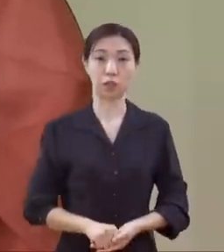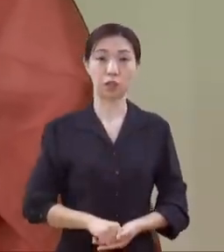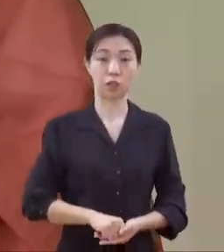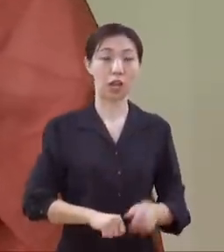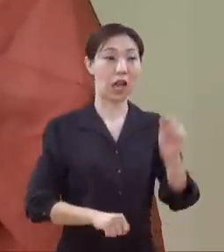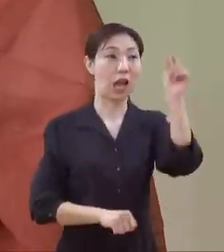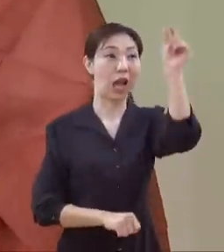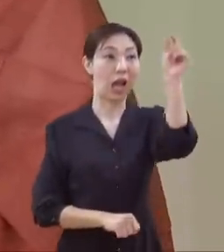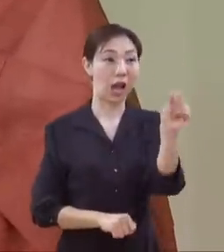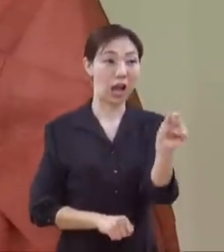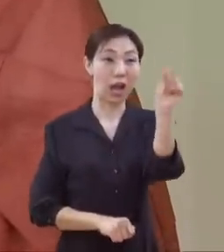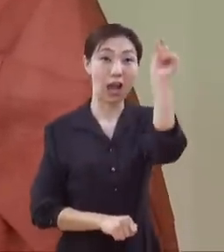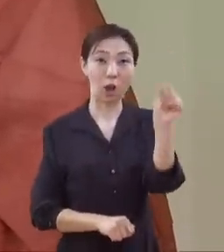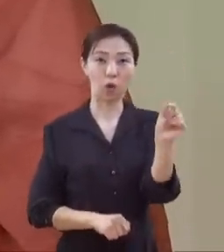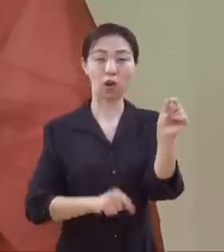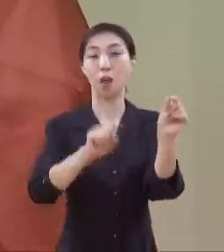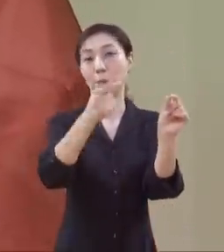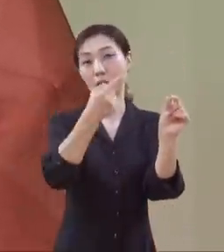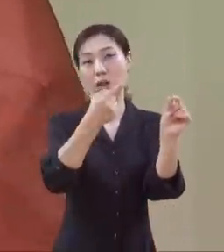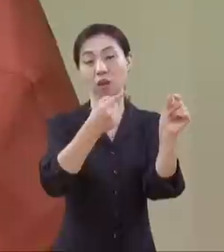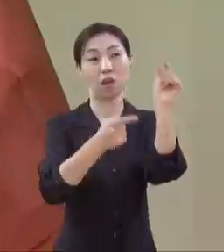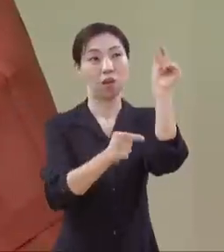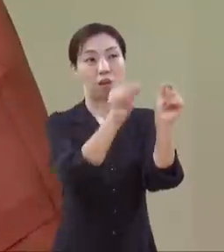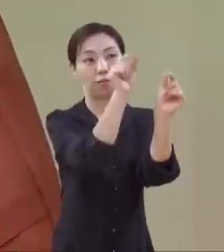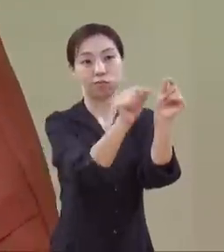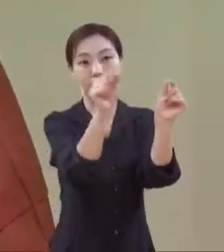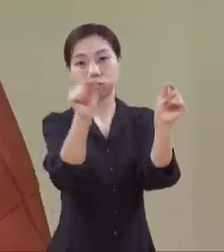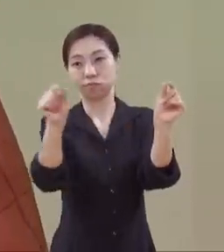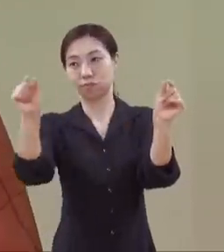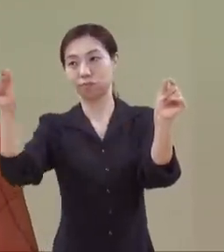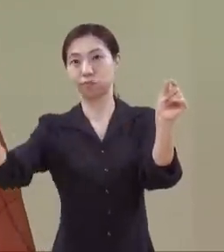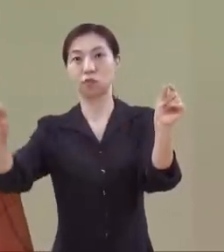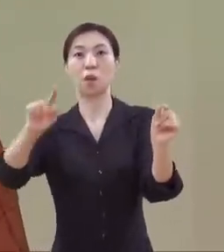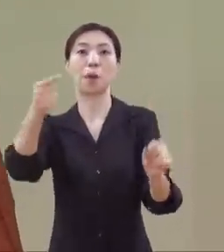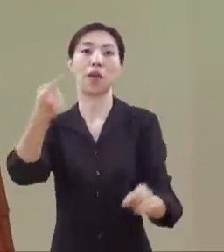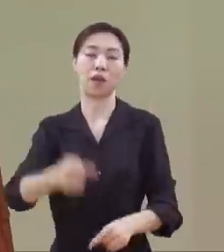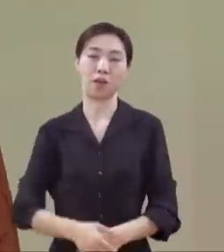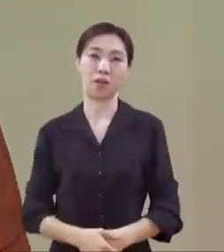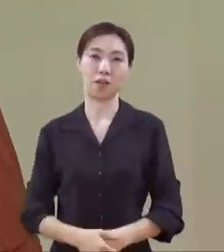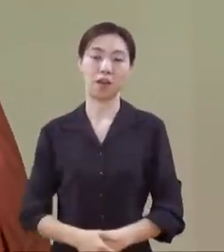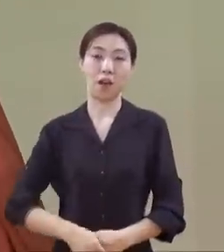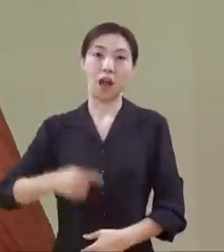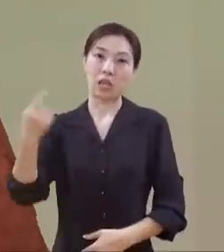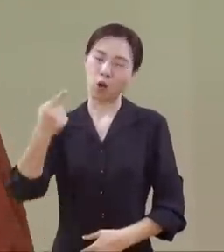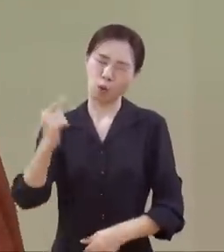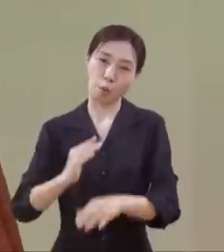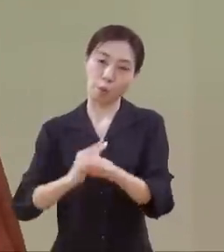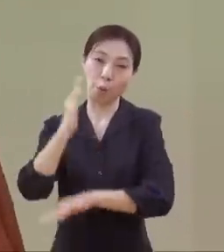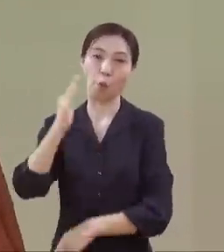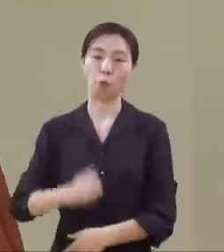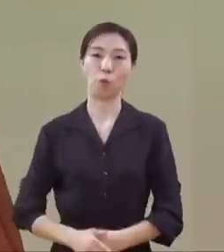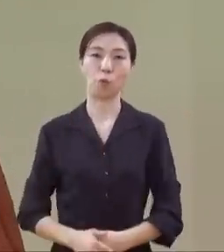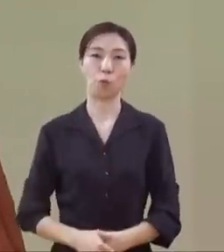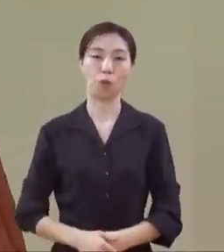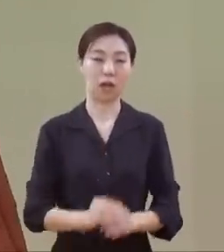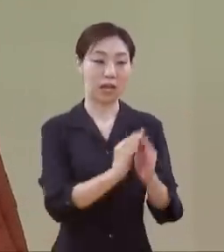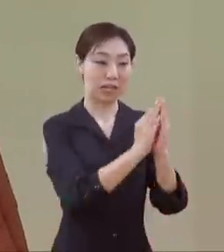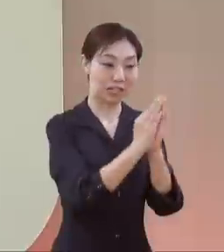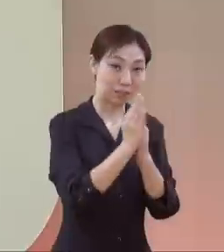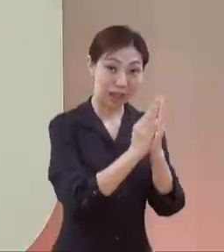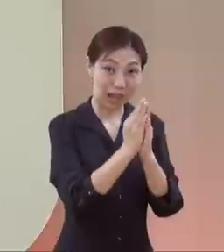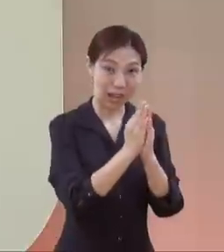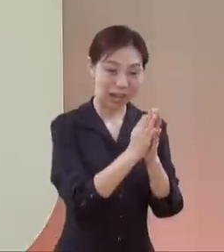반야심경만 천 번 이상을 사경 하셨고 그 외에도 법화경과 금강경을 여러 번 사경 하셨다고 합니다